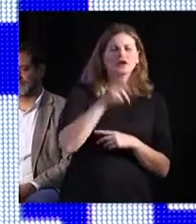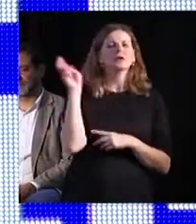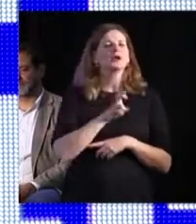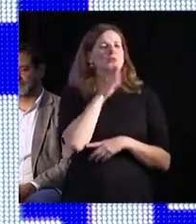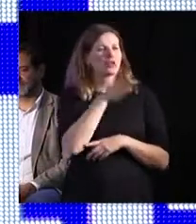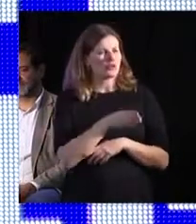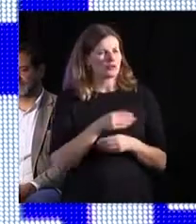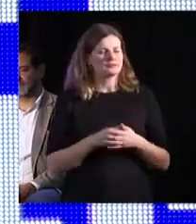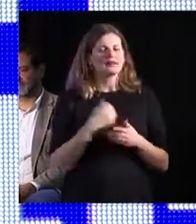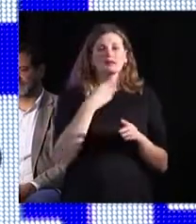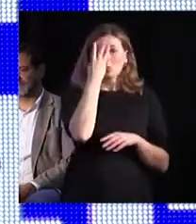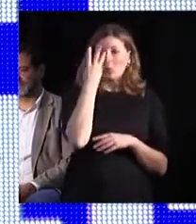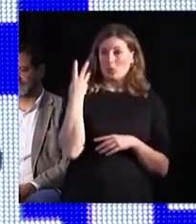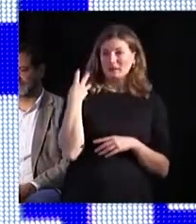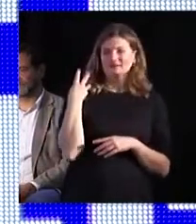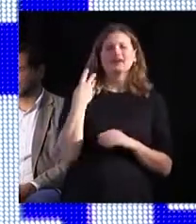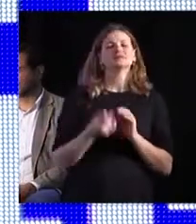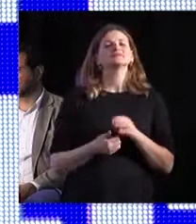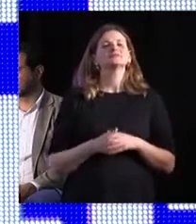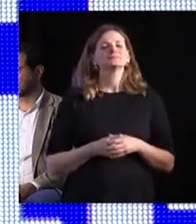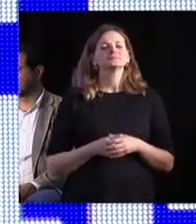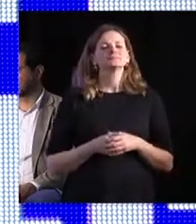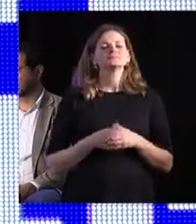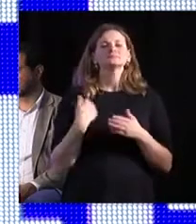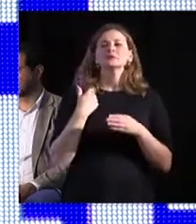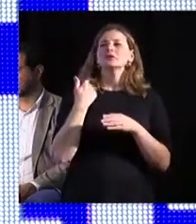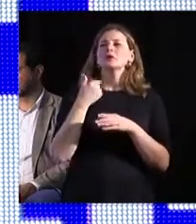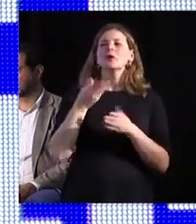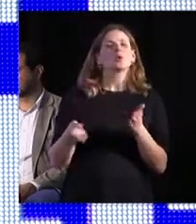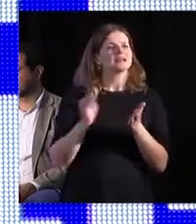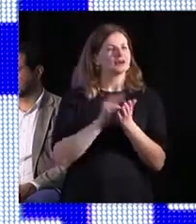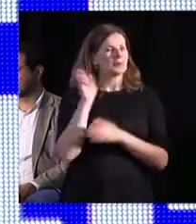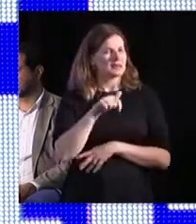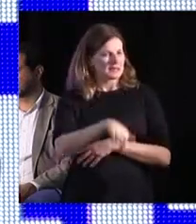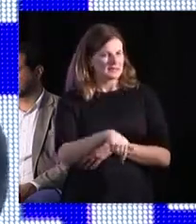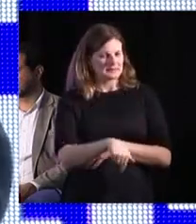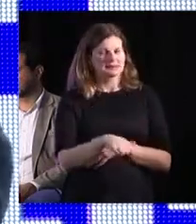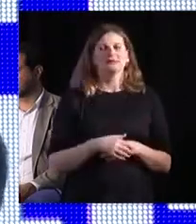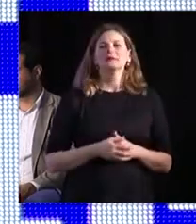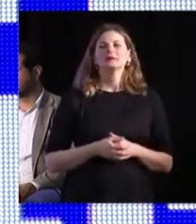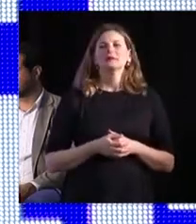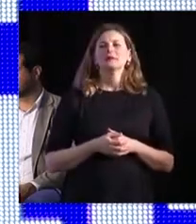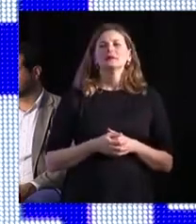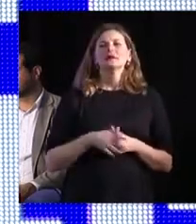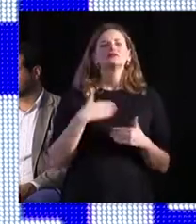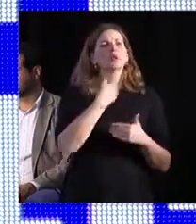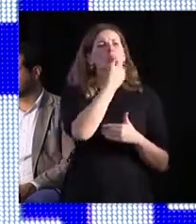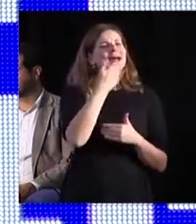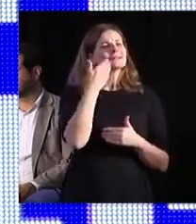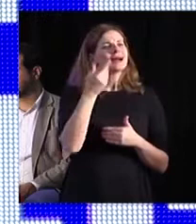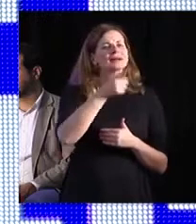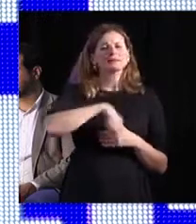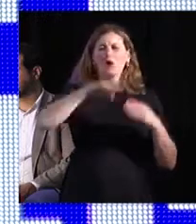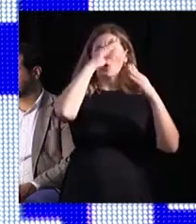Precisament fa 4 anys sortia en el vídeo, estàvem aquí un altre cop. És una tarda que molts